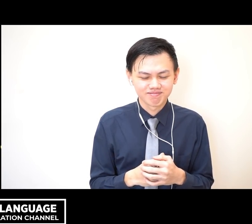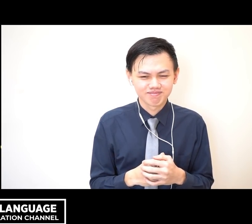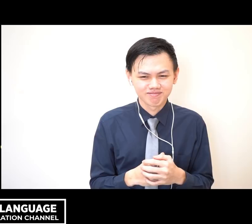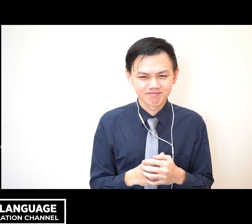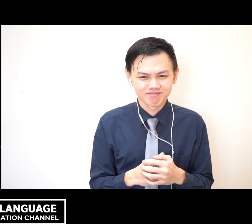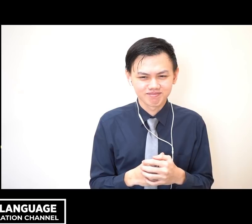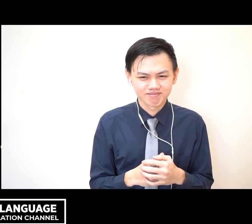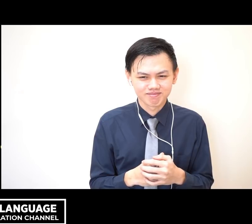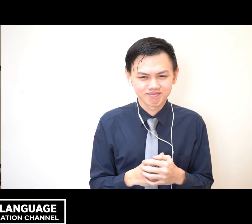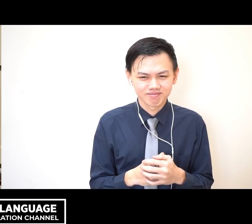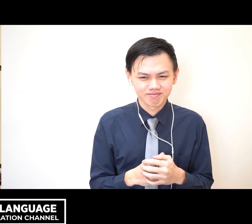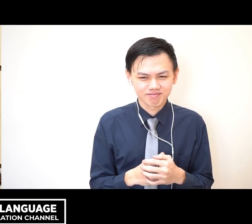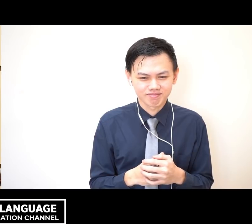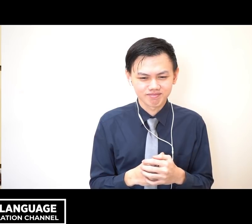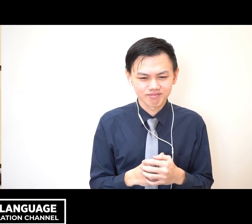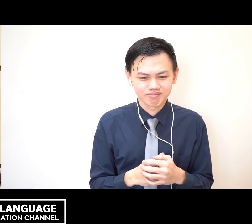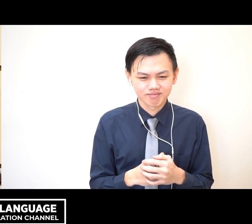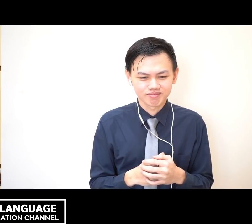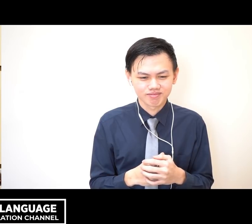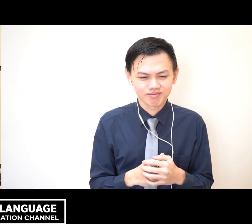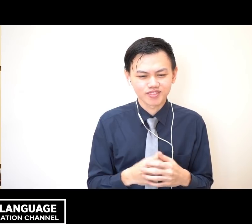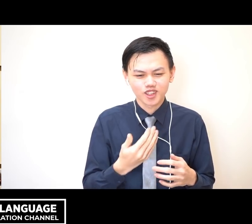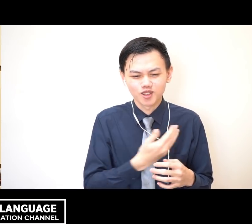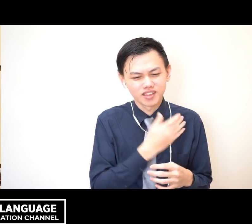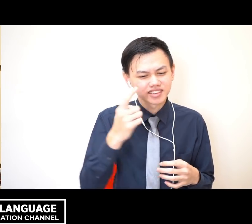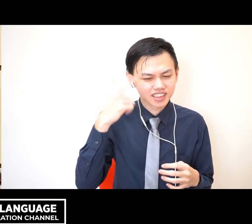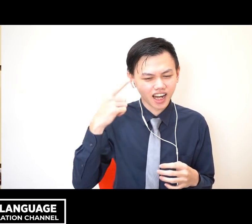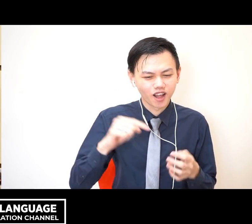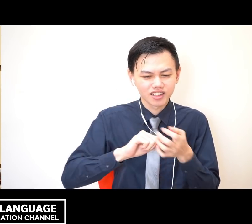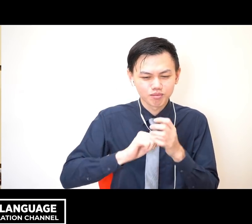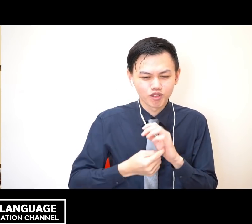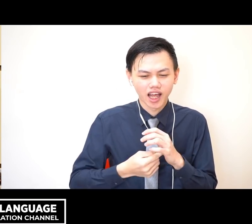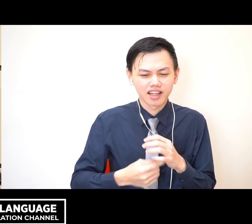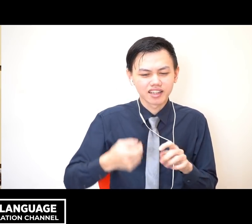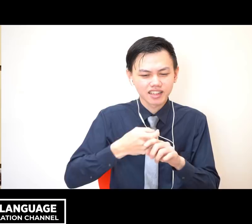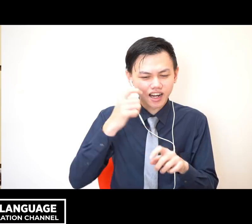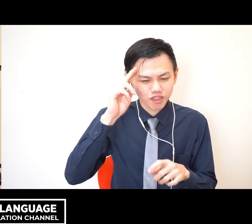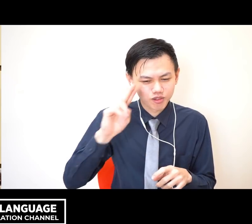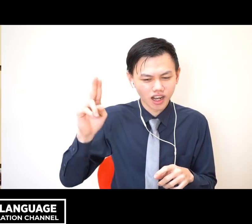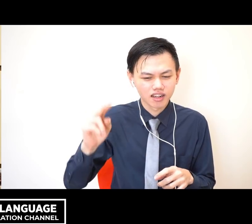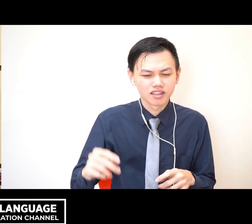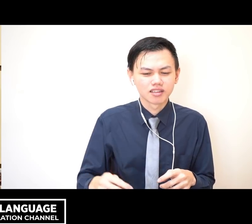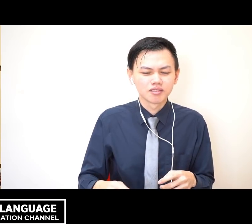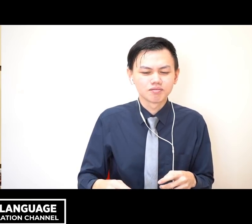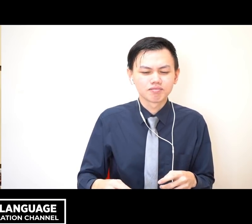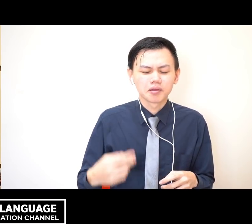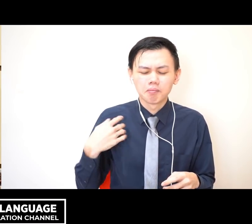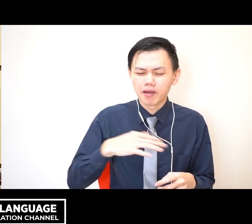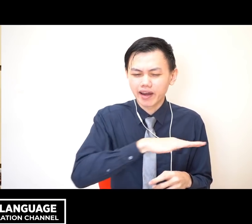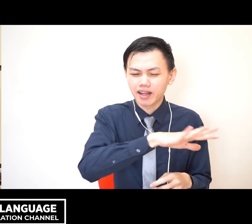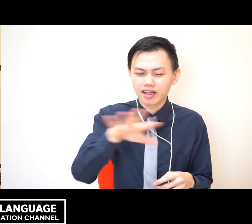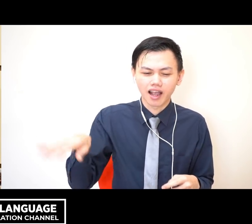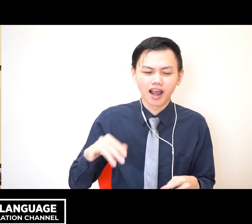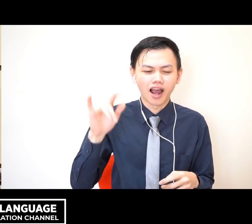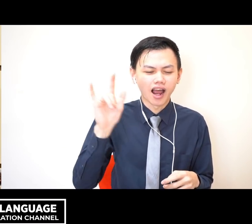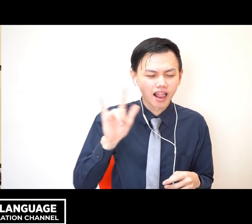selalu dimulai dari Tuhan. We love, kita bisa mengasihi orang lain because